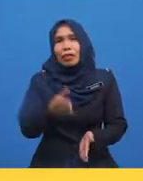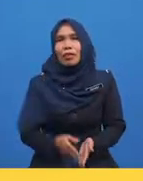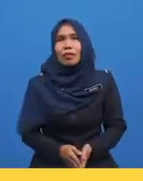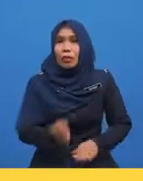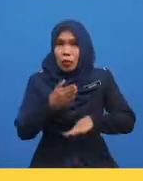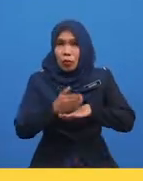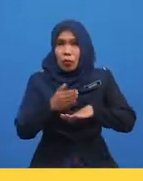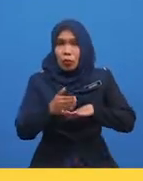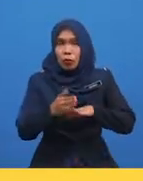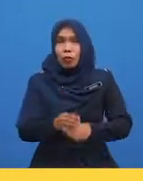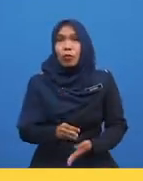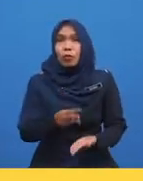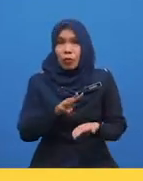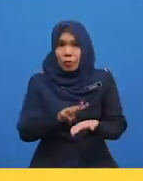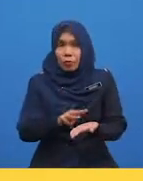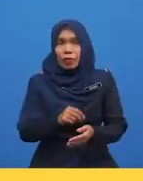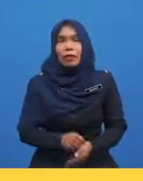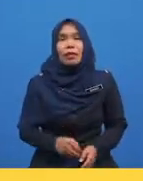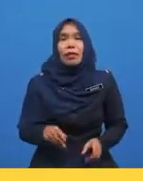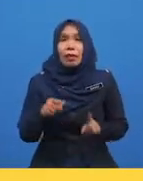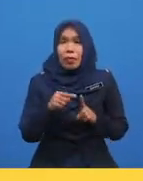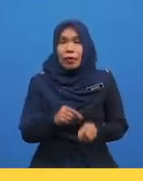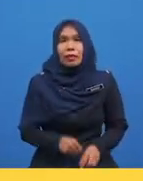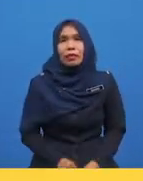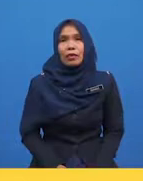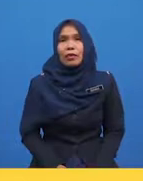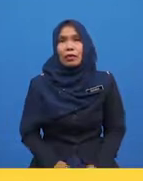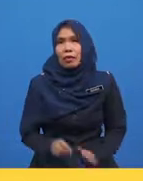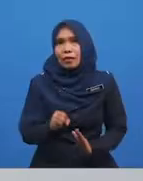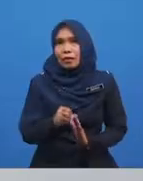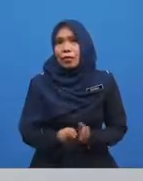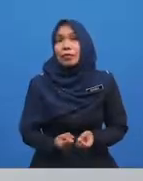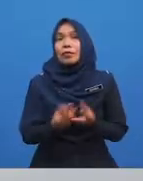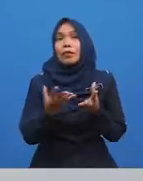waffle kepada beberapa bahagian yang sama besar.